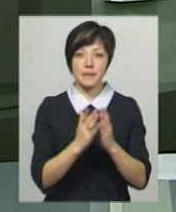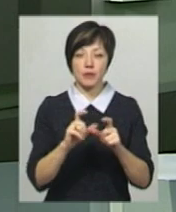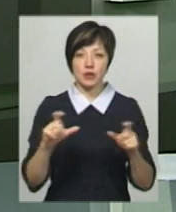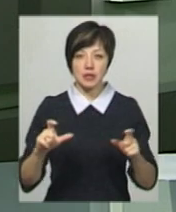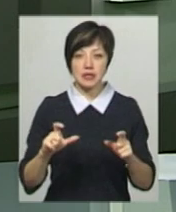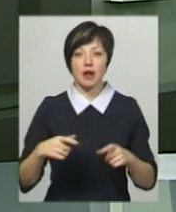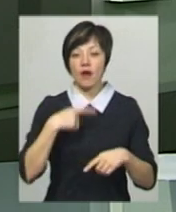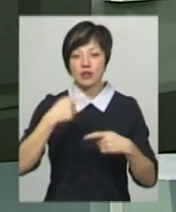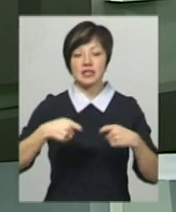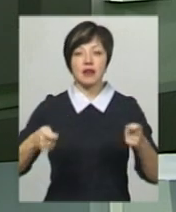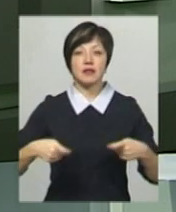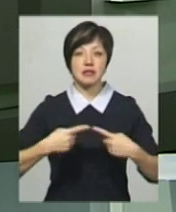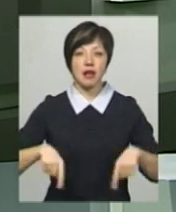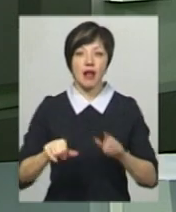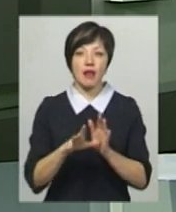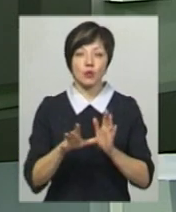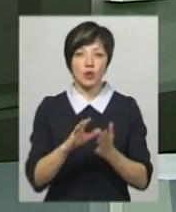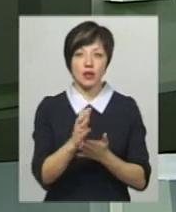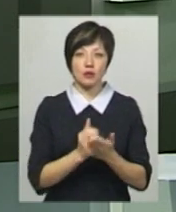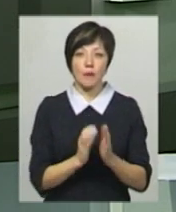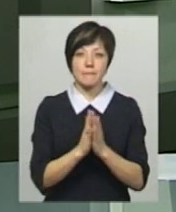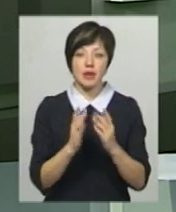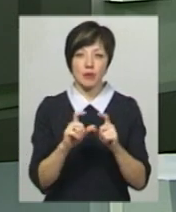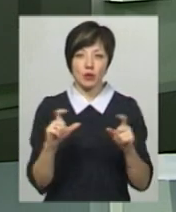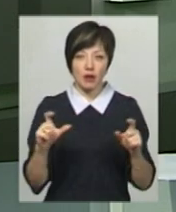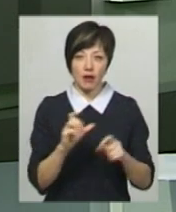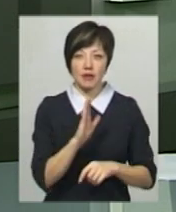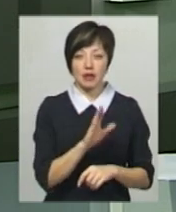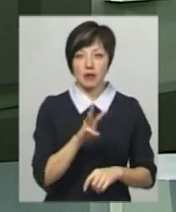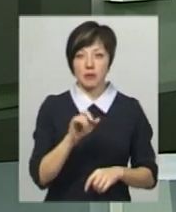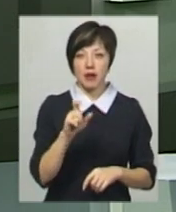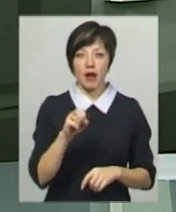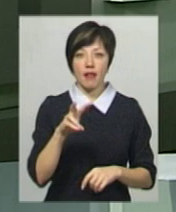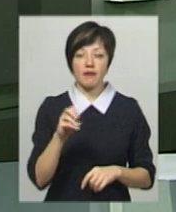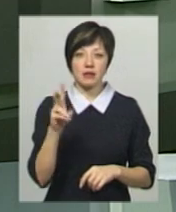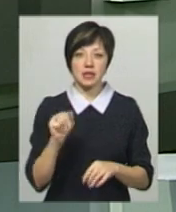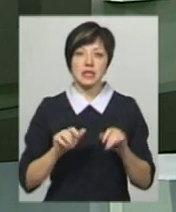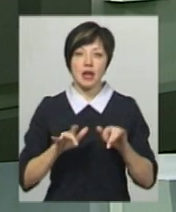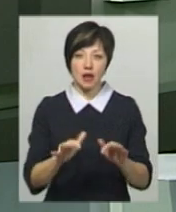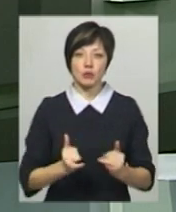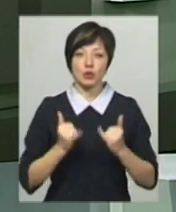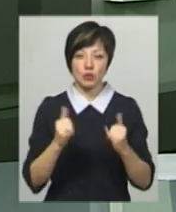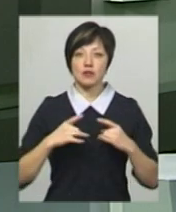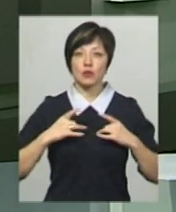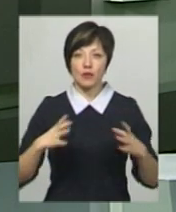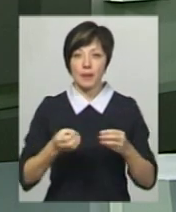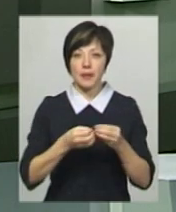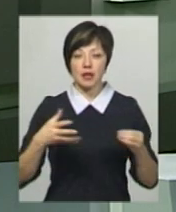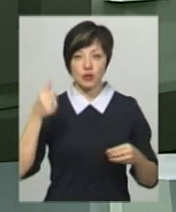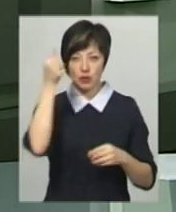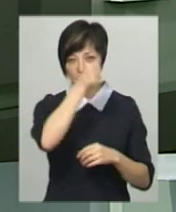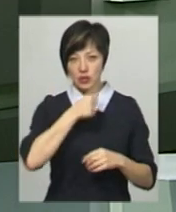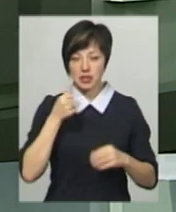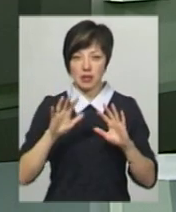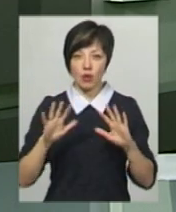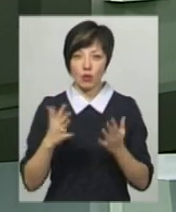словами завідувачки сектору електронних ресурсів бібліотеки Валентини Міхалевської, захід приурочили до святкування 15-ї річниці